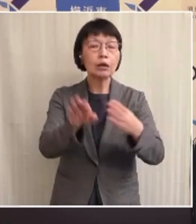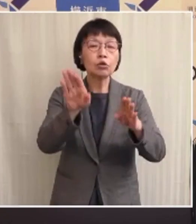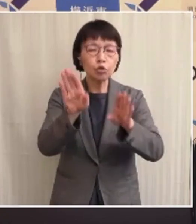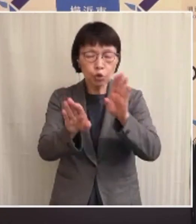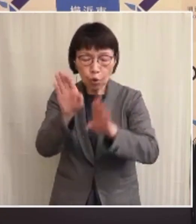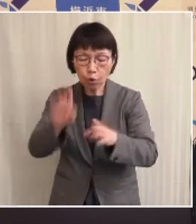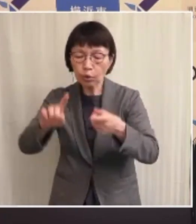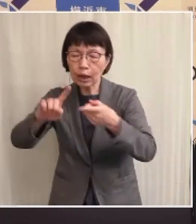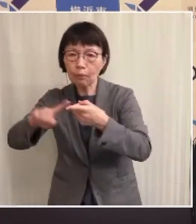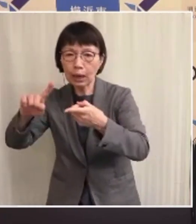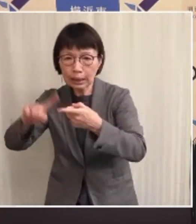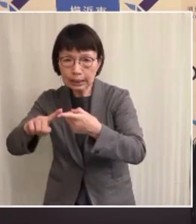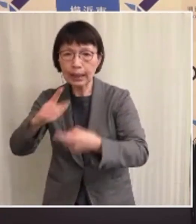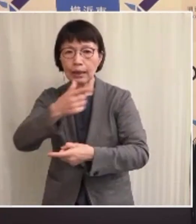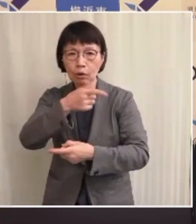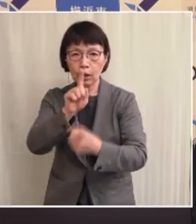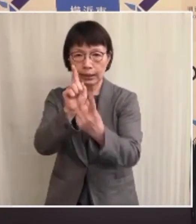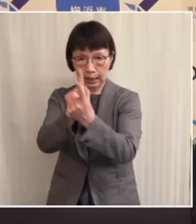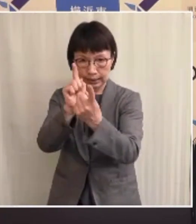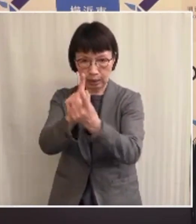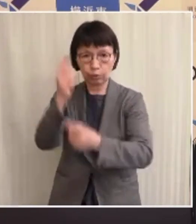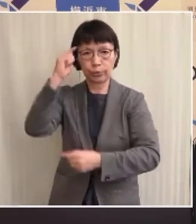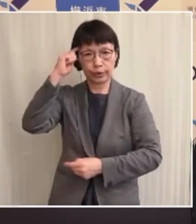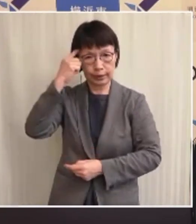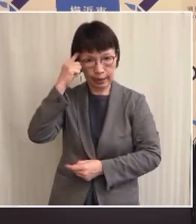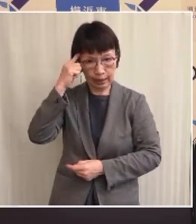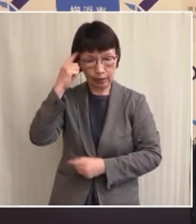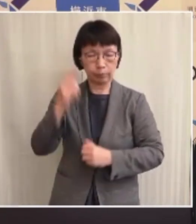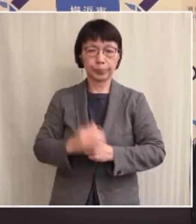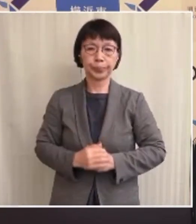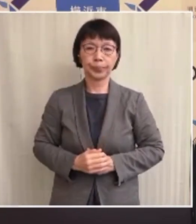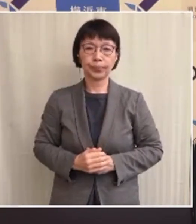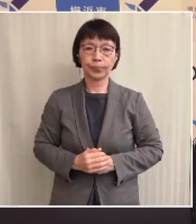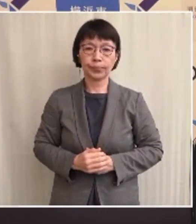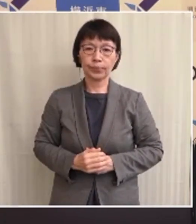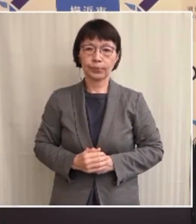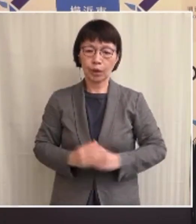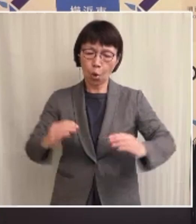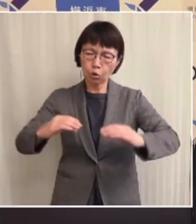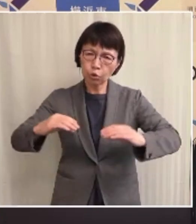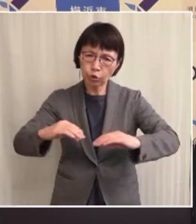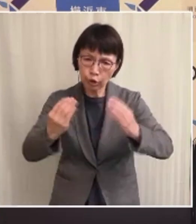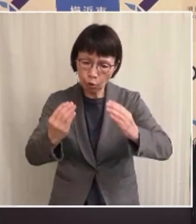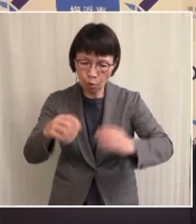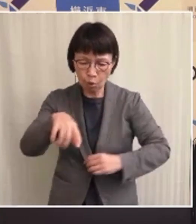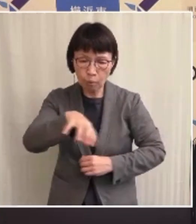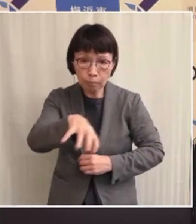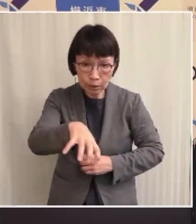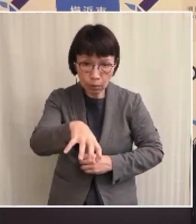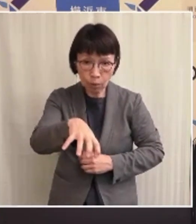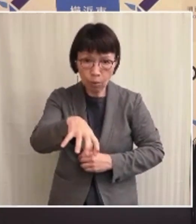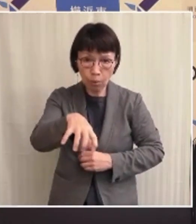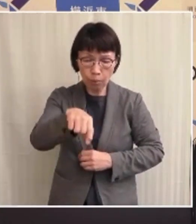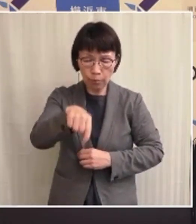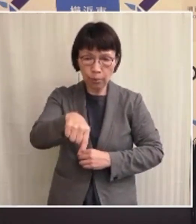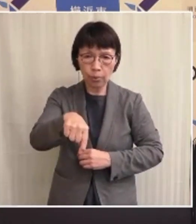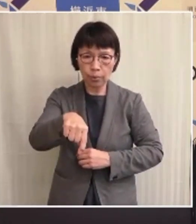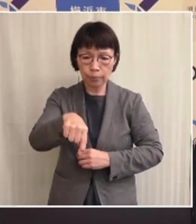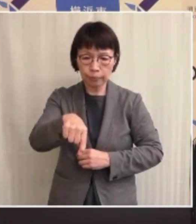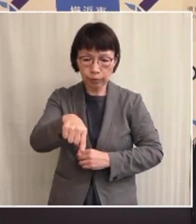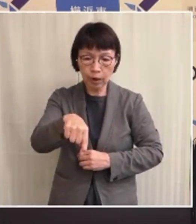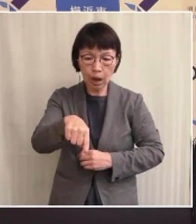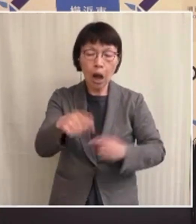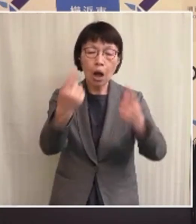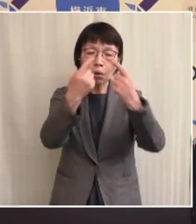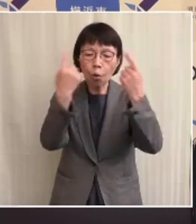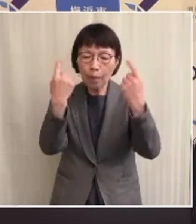にいろいろな対策が考えられると思います。交通事故が発生している箇所についてですね、こうい